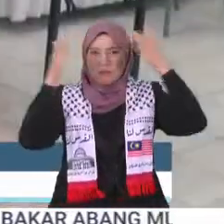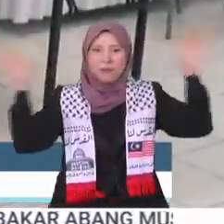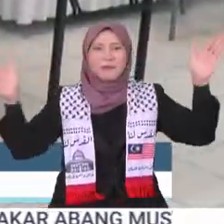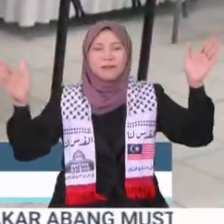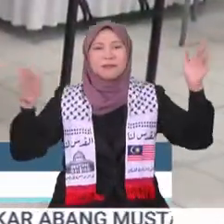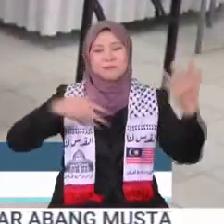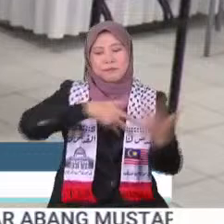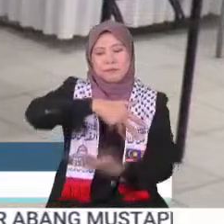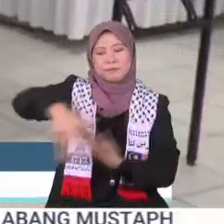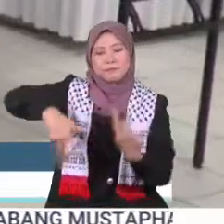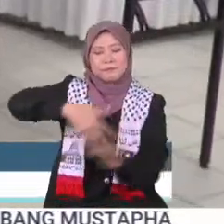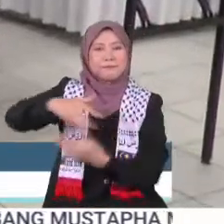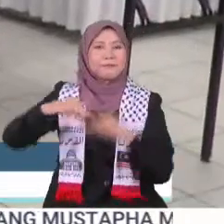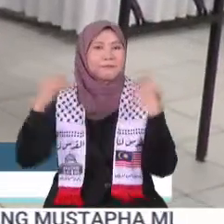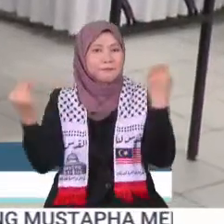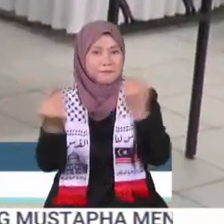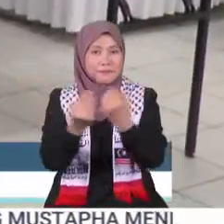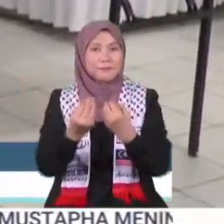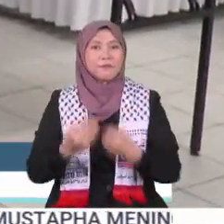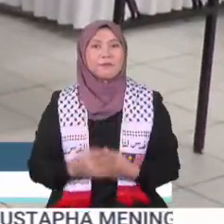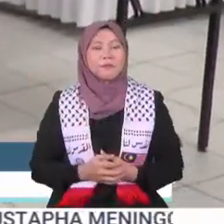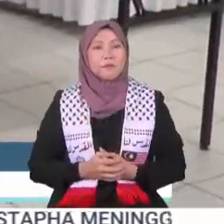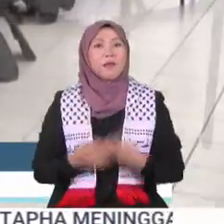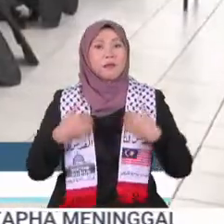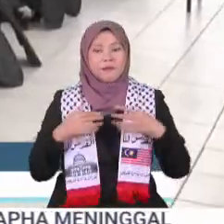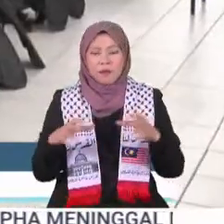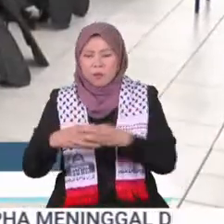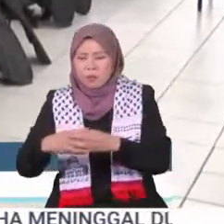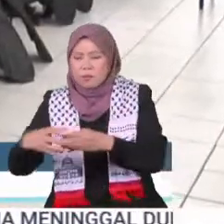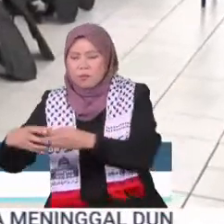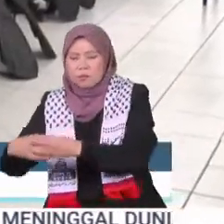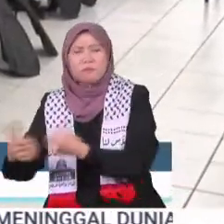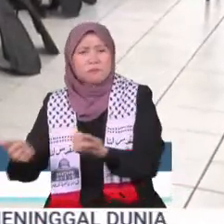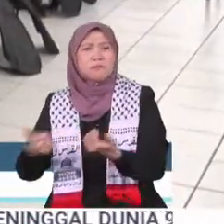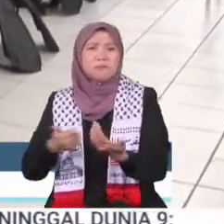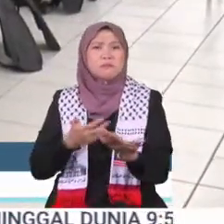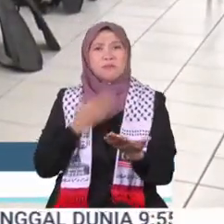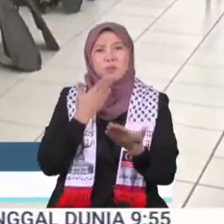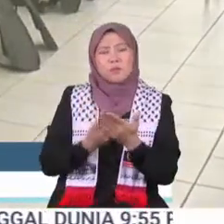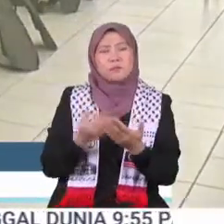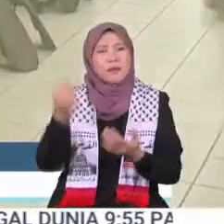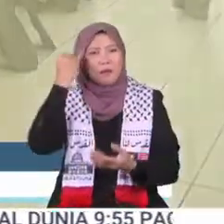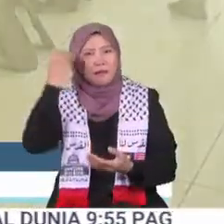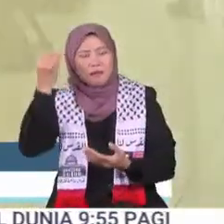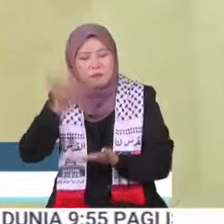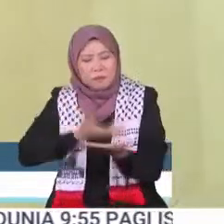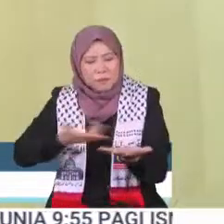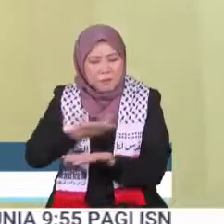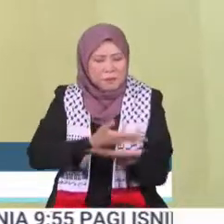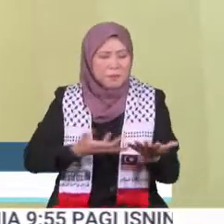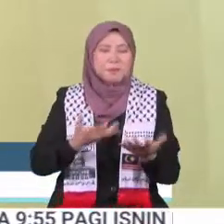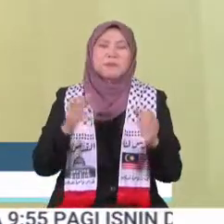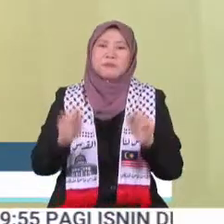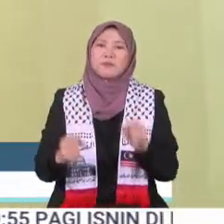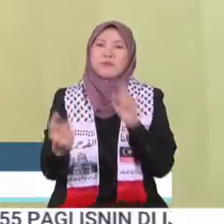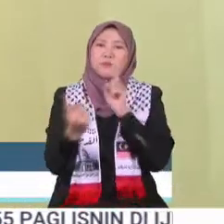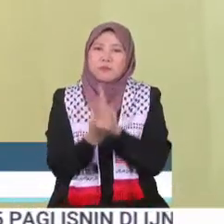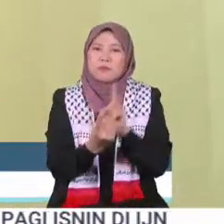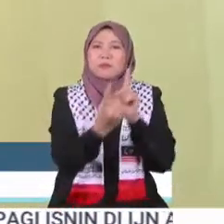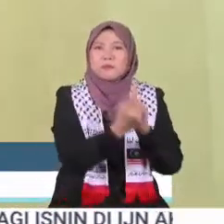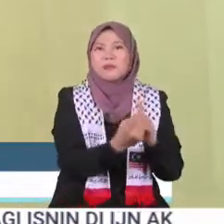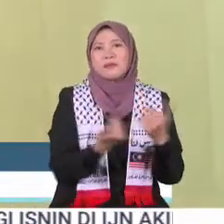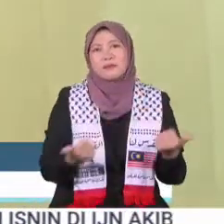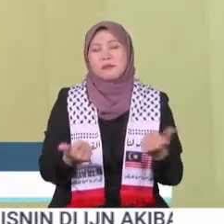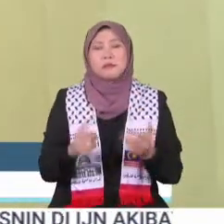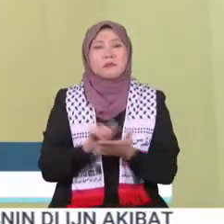dengan masyarakat tu. Contoh kalau ada grup-grup kecil tu, dia menyantuni juga, dia boleh bagi pendapat, dia orang boleh bagi pendapat kat dia. Dia